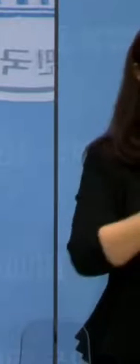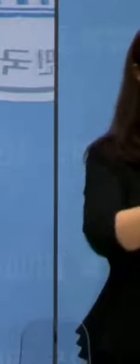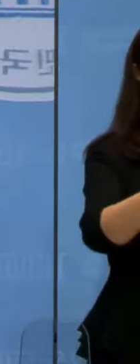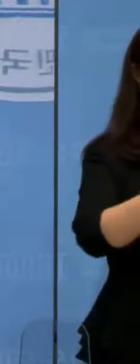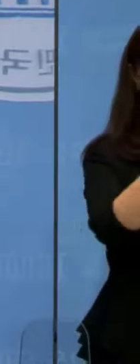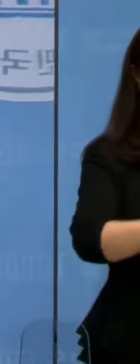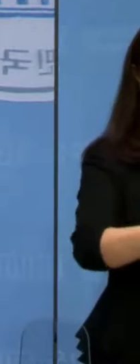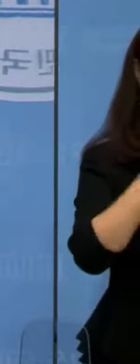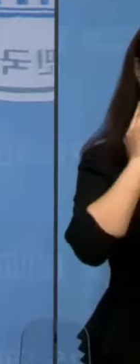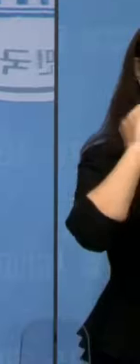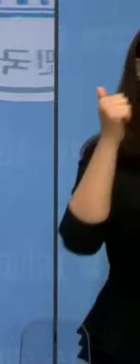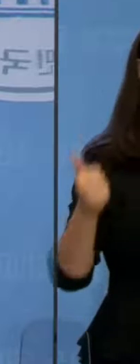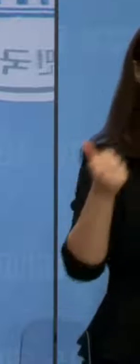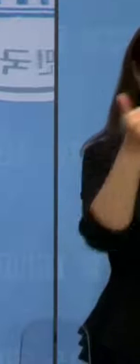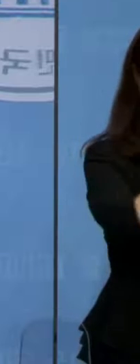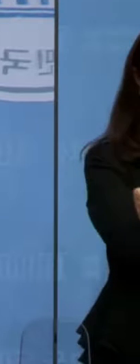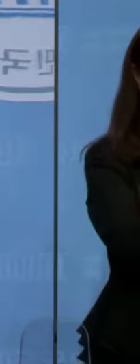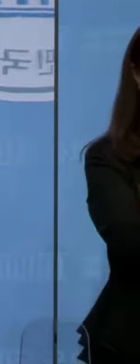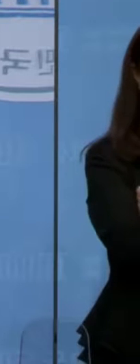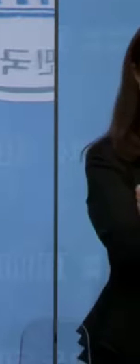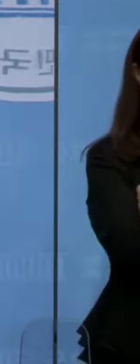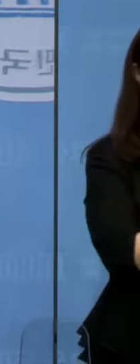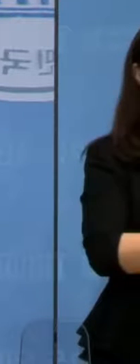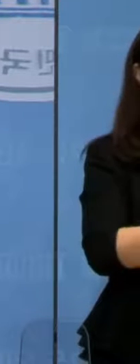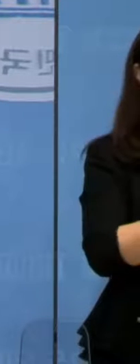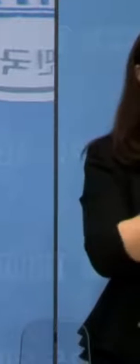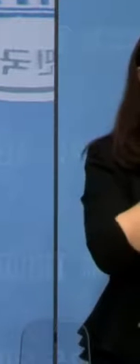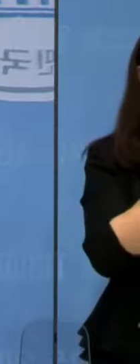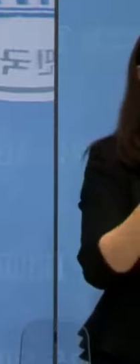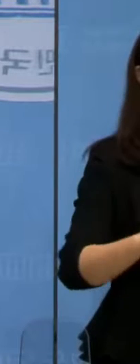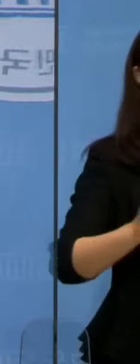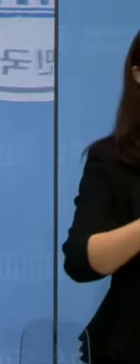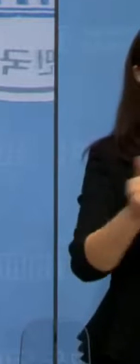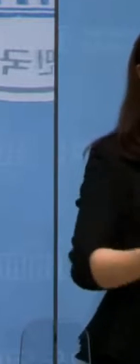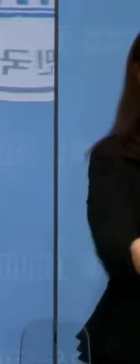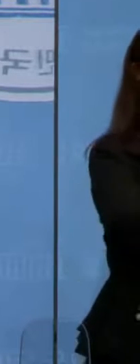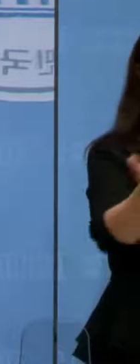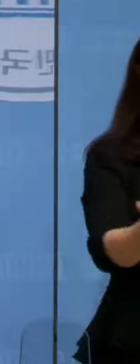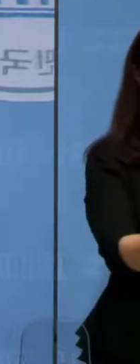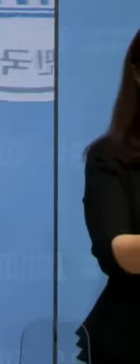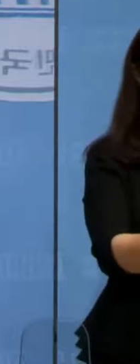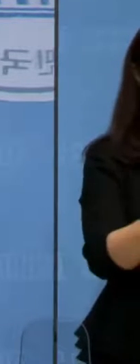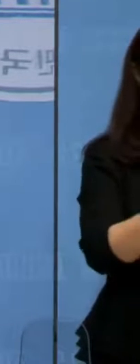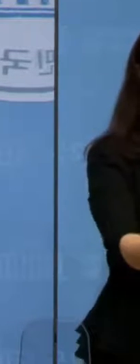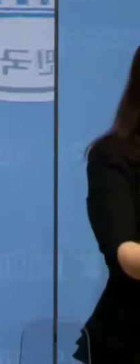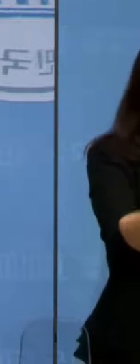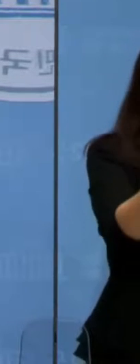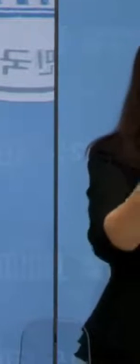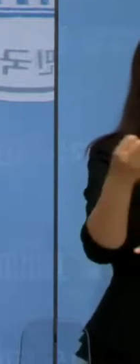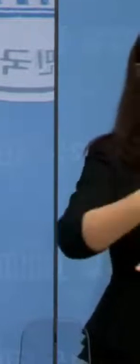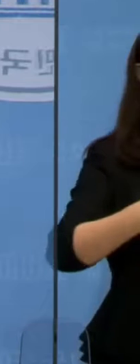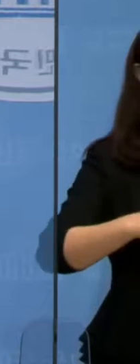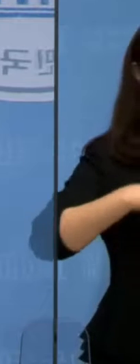정권교체, 진정한 국민 여러분의 승리를 국민과 당원